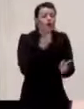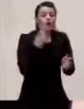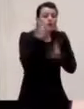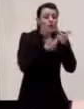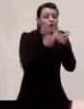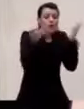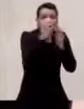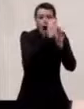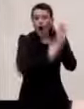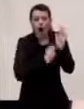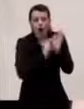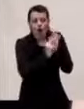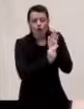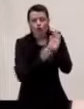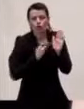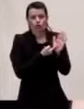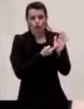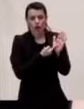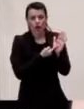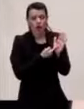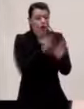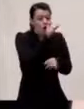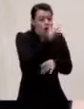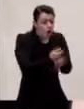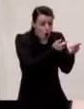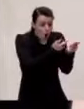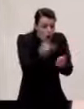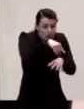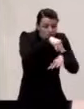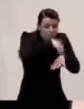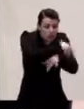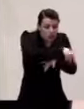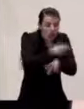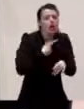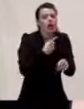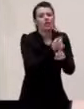subito isolato. In caso di più ospiti con i sintomi sospetti